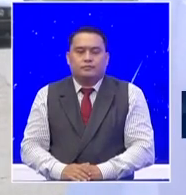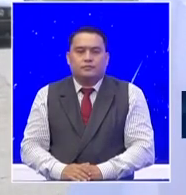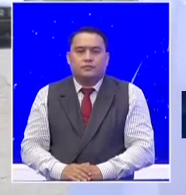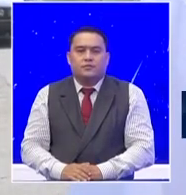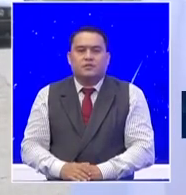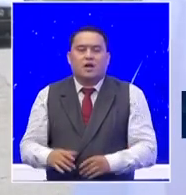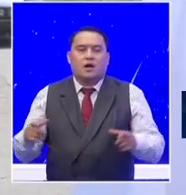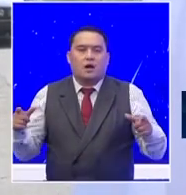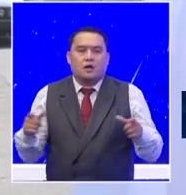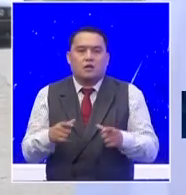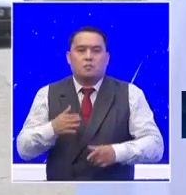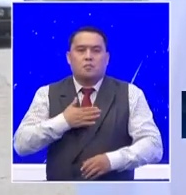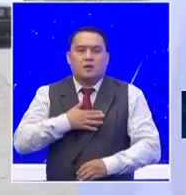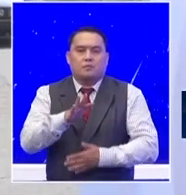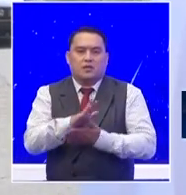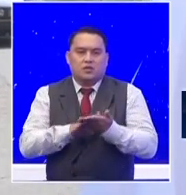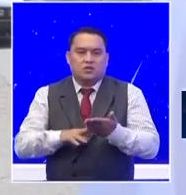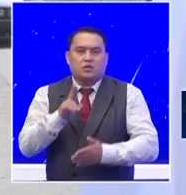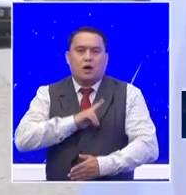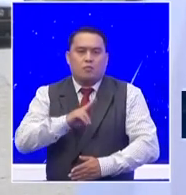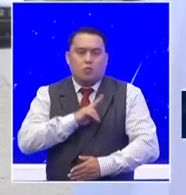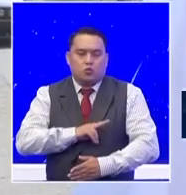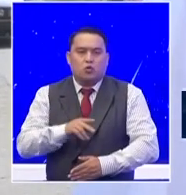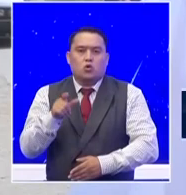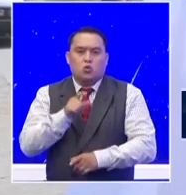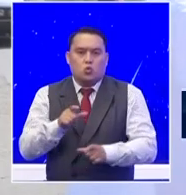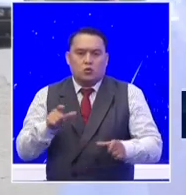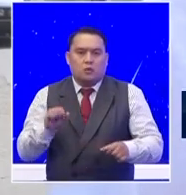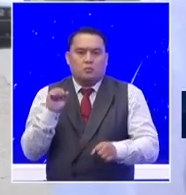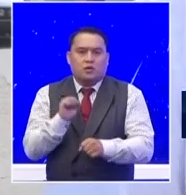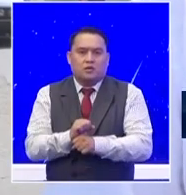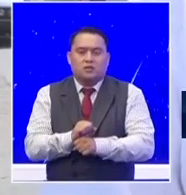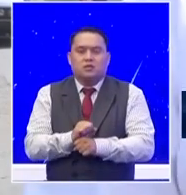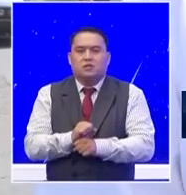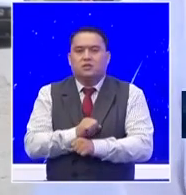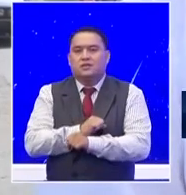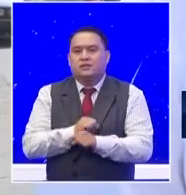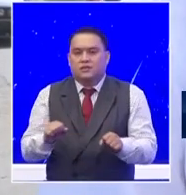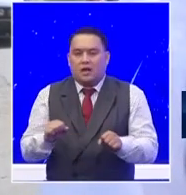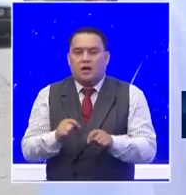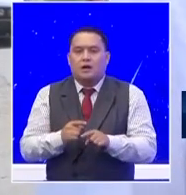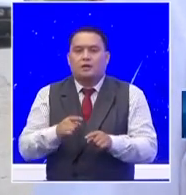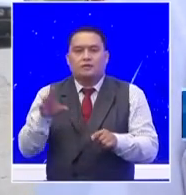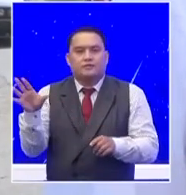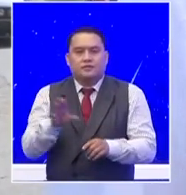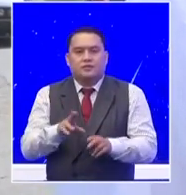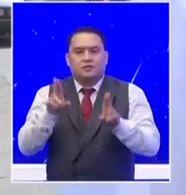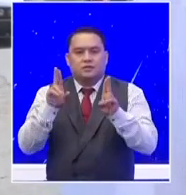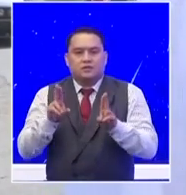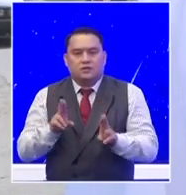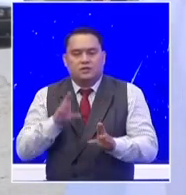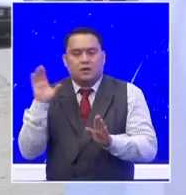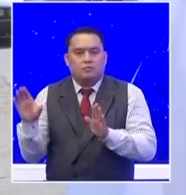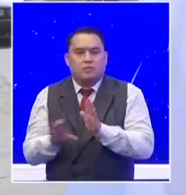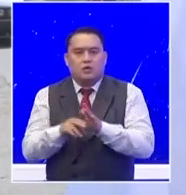Несмотря на пандемию, мы продолжаем работать, так как понимаем, что даже на день приостанавливать работу ЦОНов нельзя. При этом мы соблюдаем все санитарные нормы –